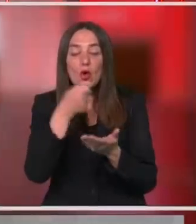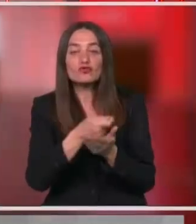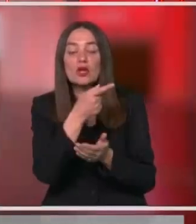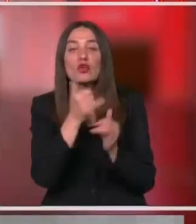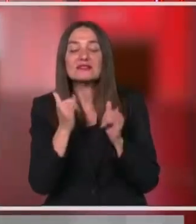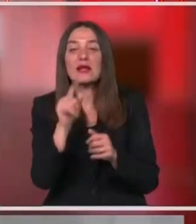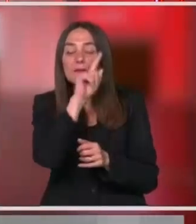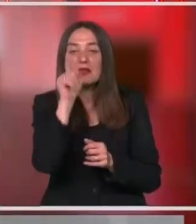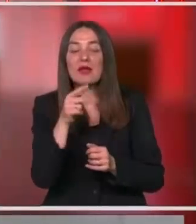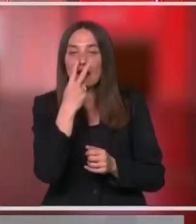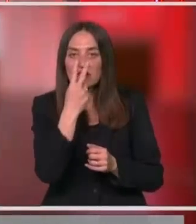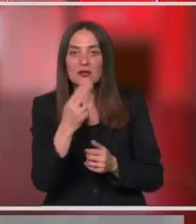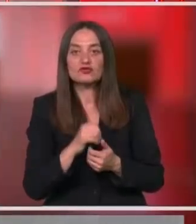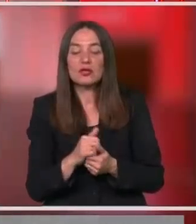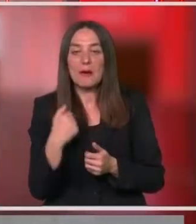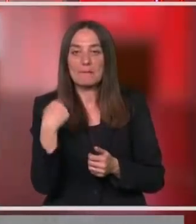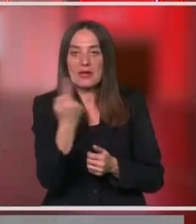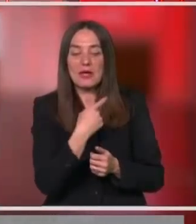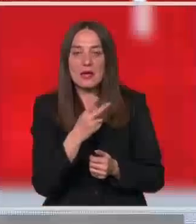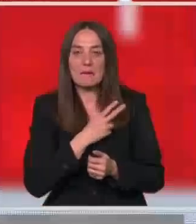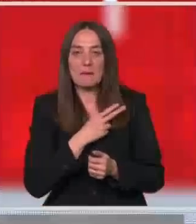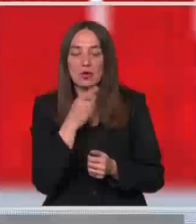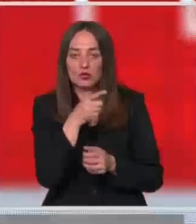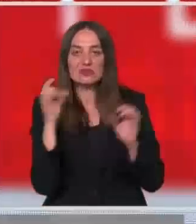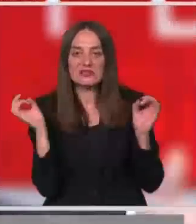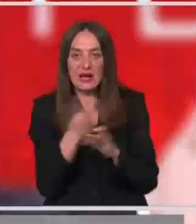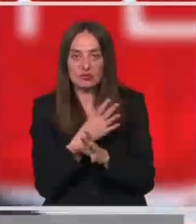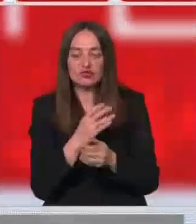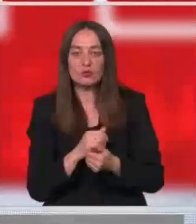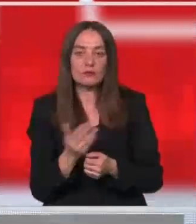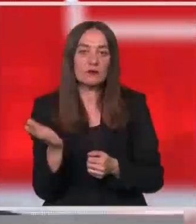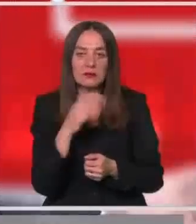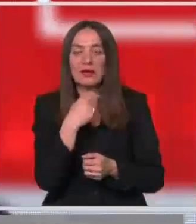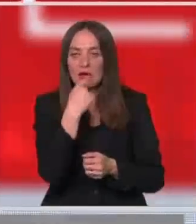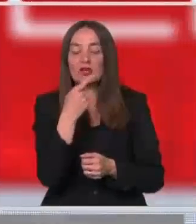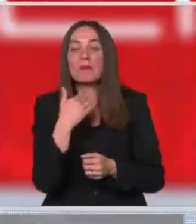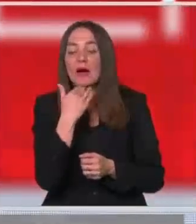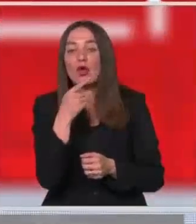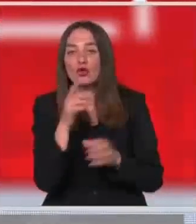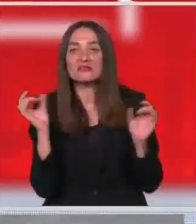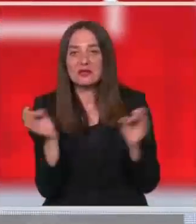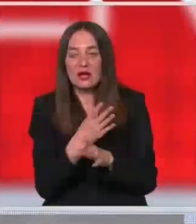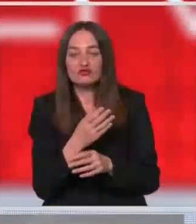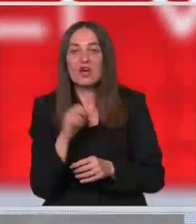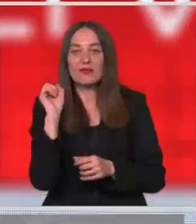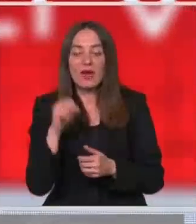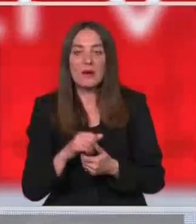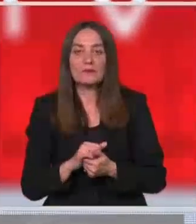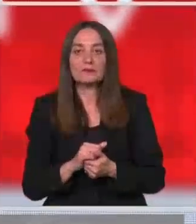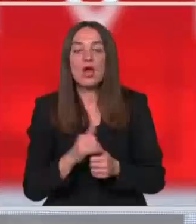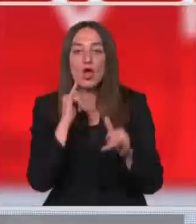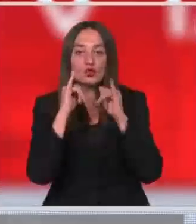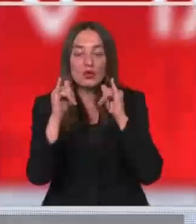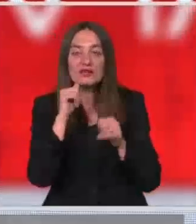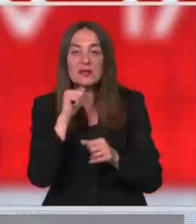sada pitanje. Vidite, mi imamo tu sreću, hajde da kažem, ako je to sreća, da